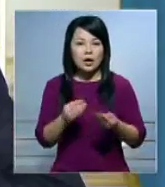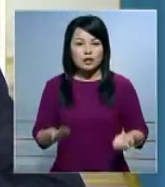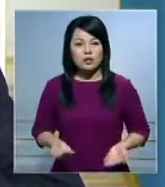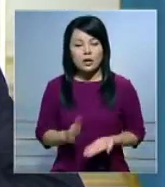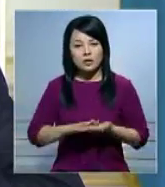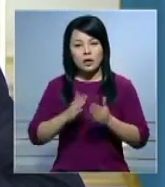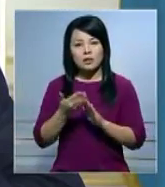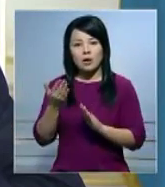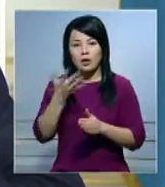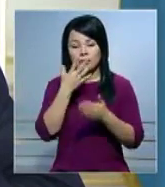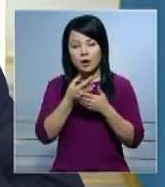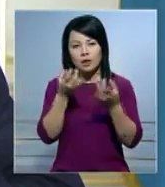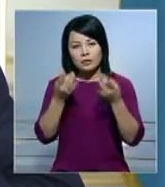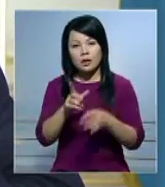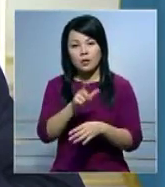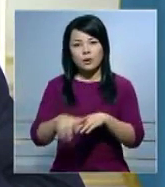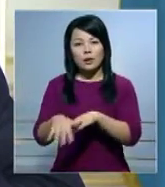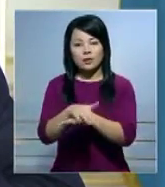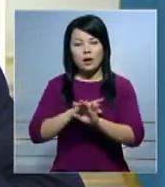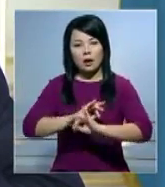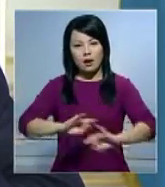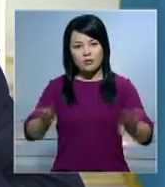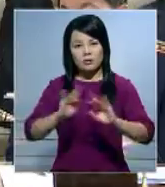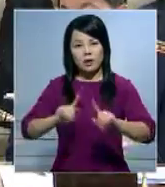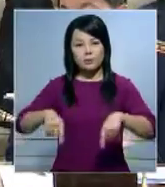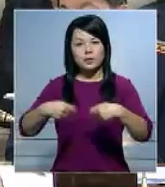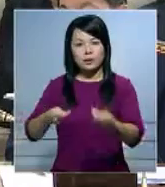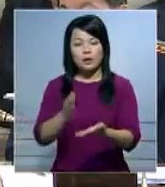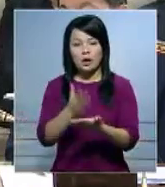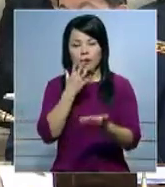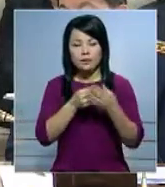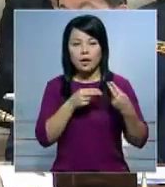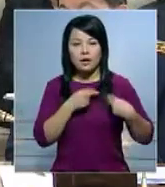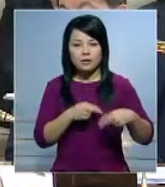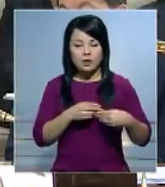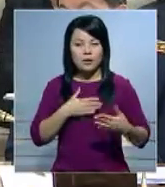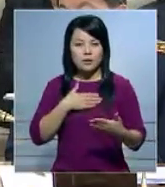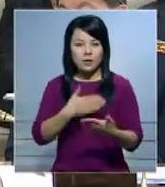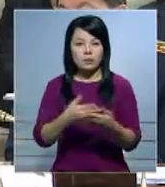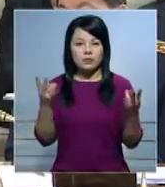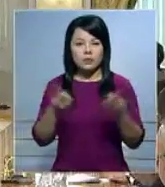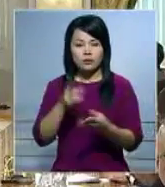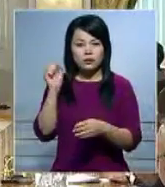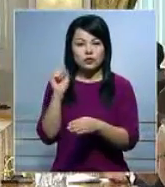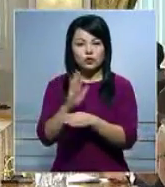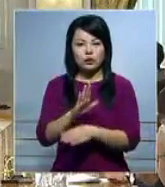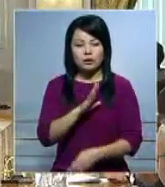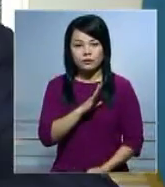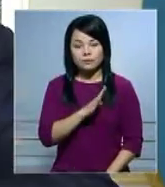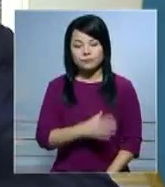елге қарапайым тілмен жеткізуді тапсырды. Қол қусырмай, аянбай еңбек етуді жүктеді.